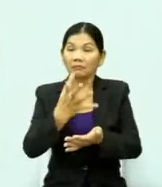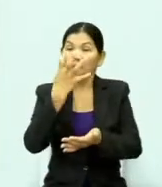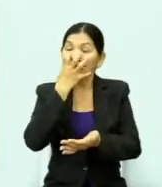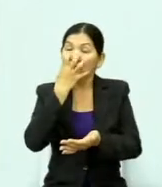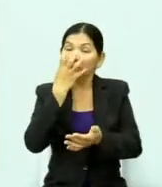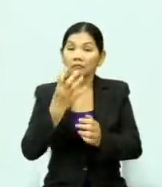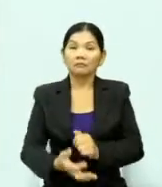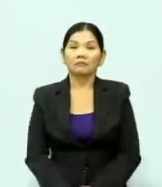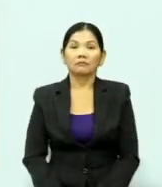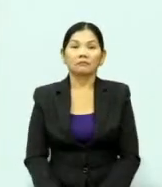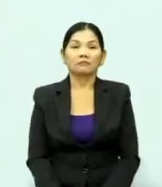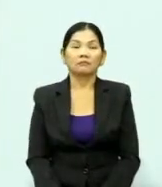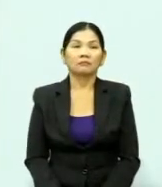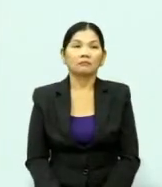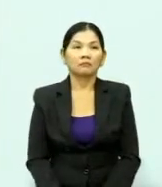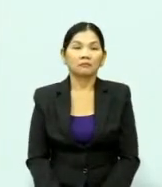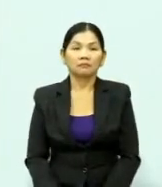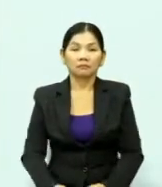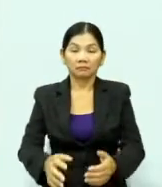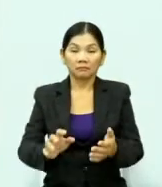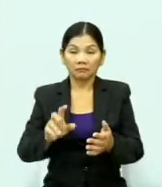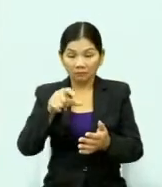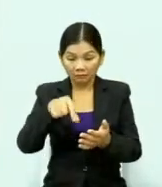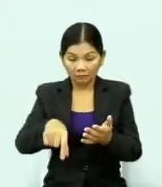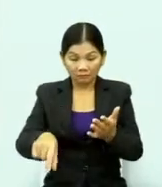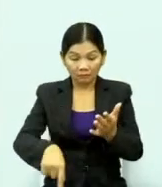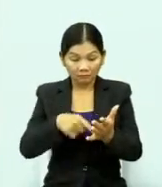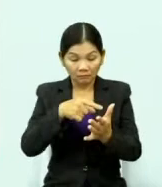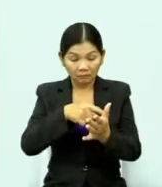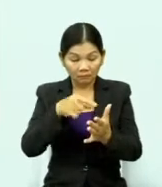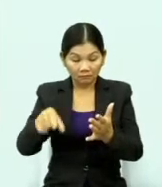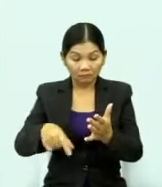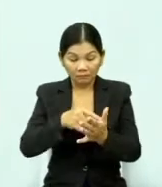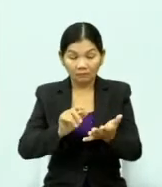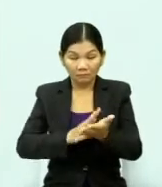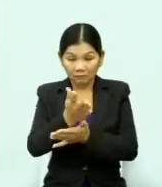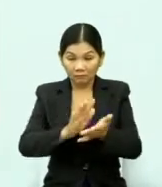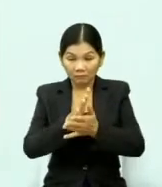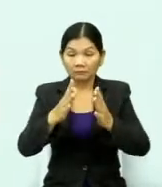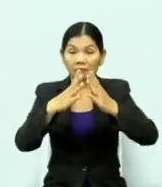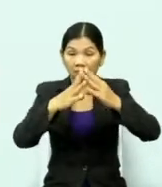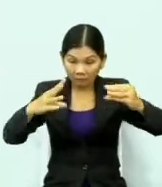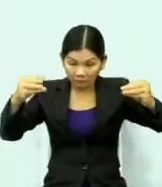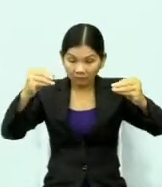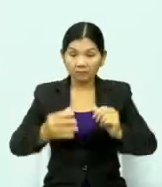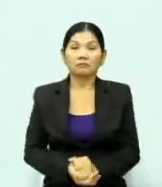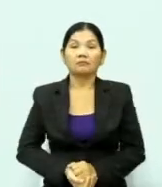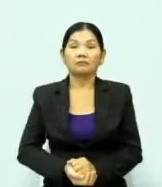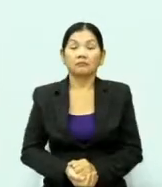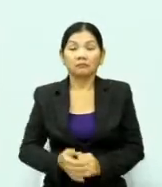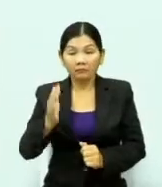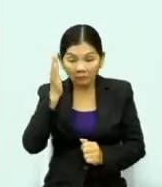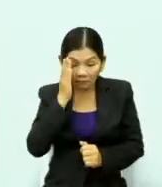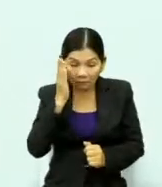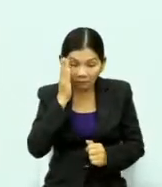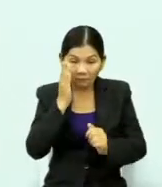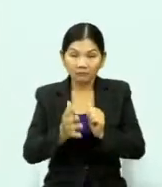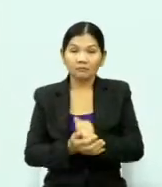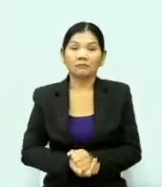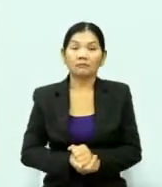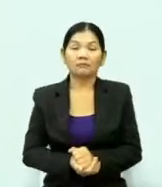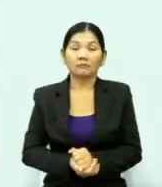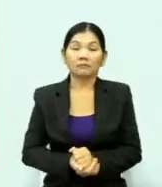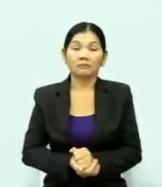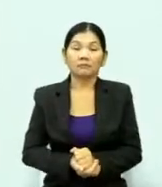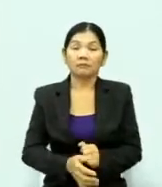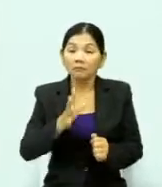Kê, kê, chà, trọng. chàng dân có đập lòng tiết ná dân cứ dân